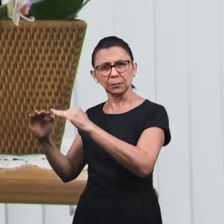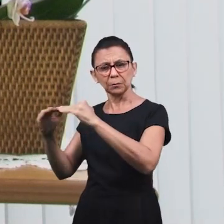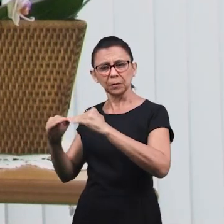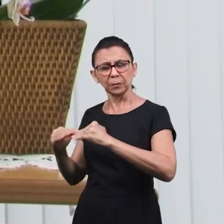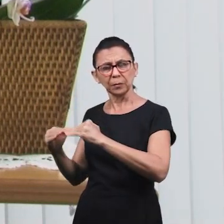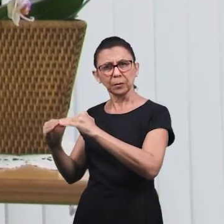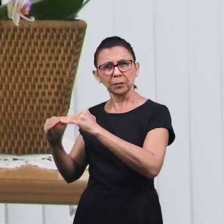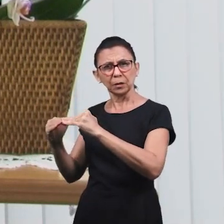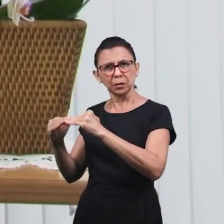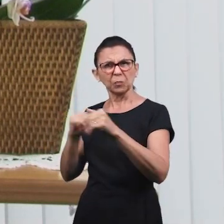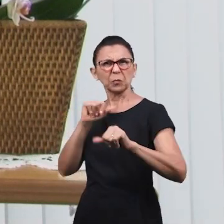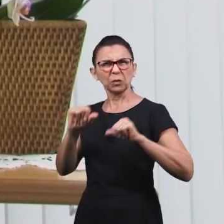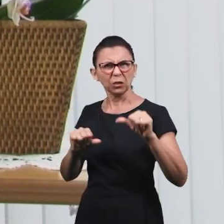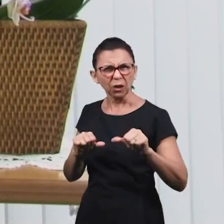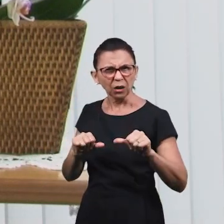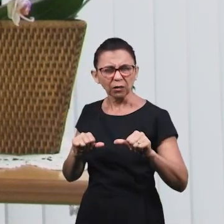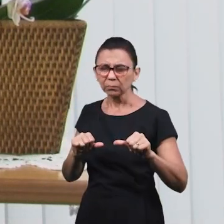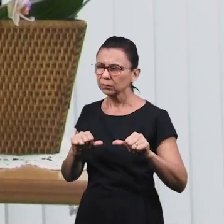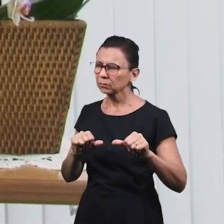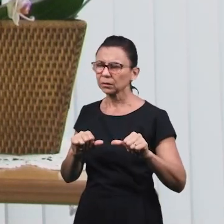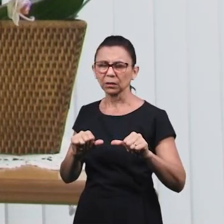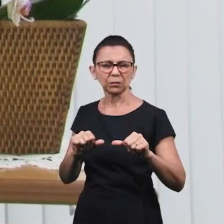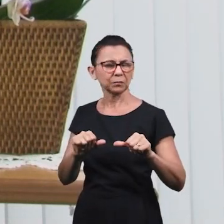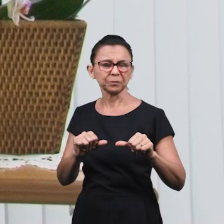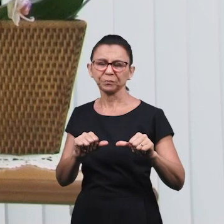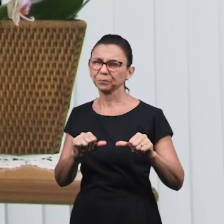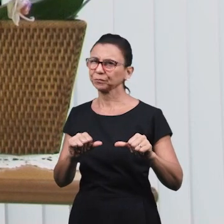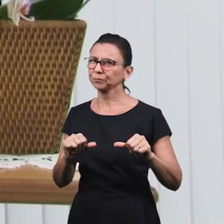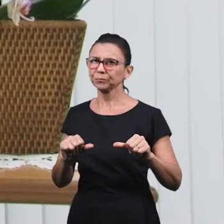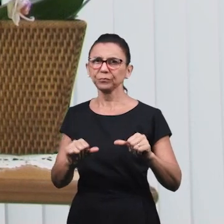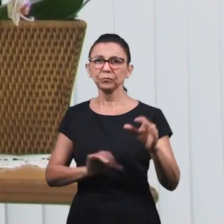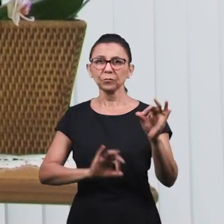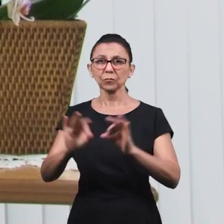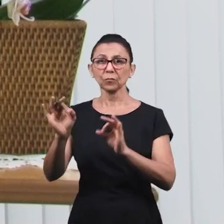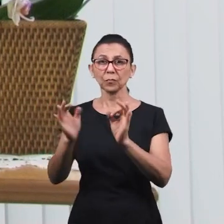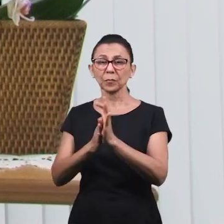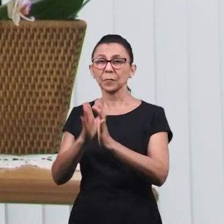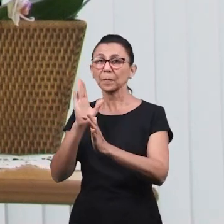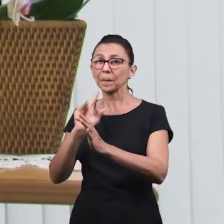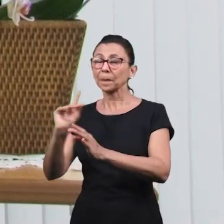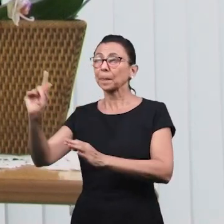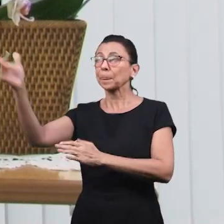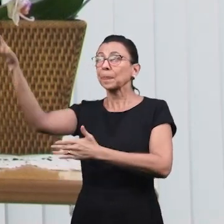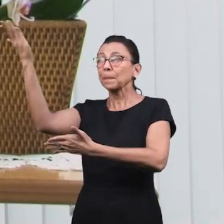Mes bien-aimés, l'œuvre du Saint-Esprit, il y a un seul corps.